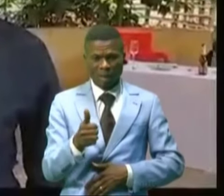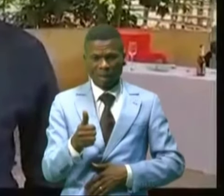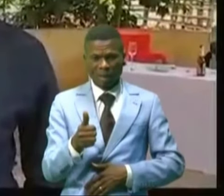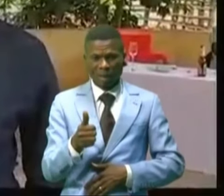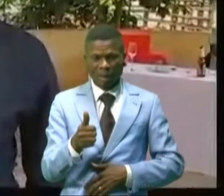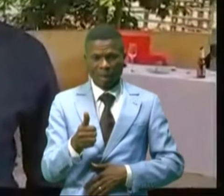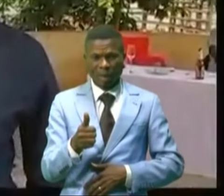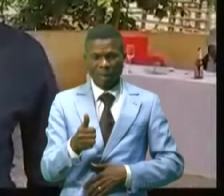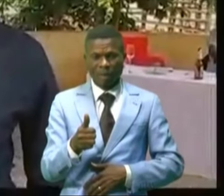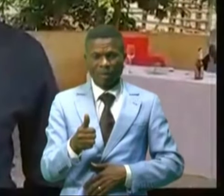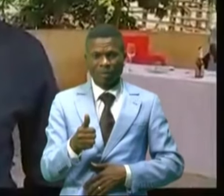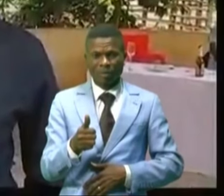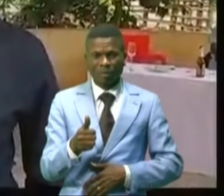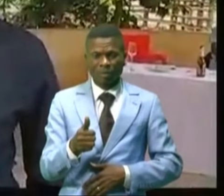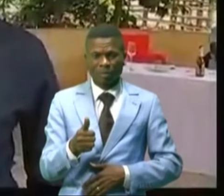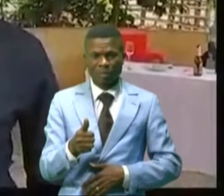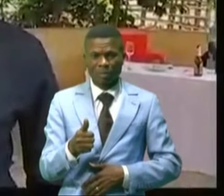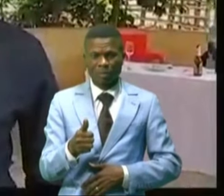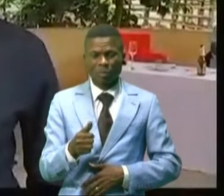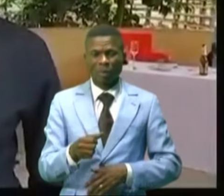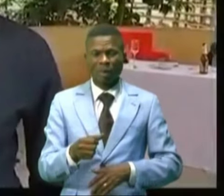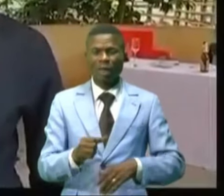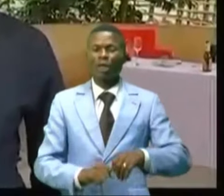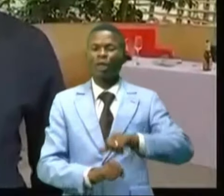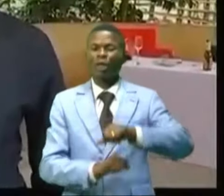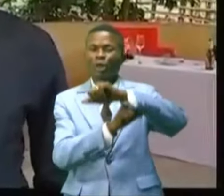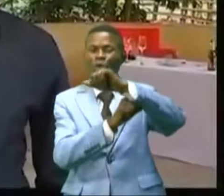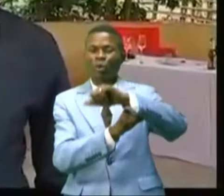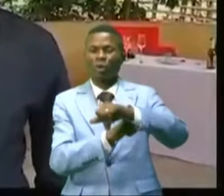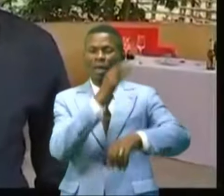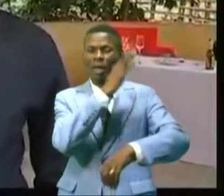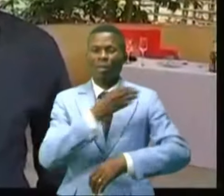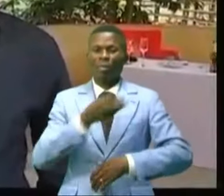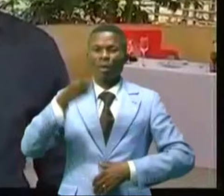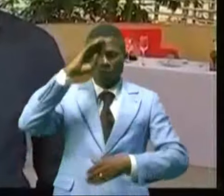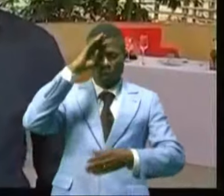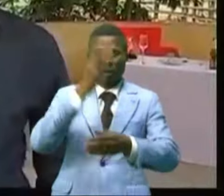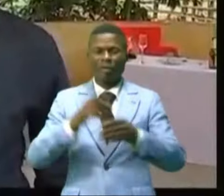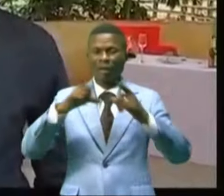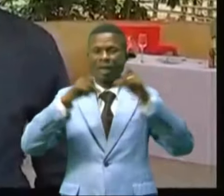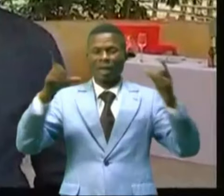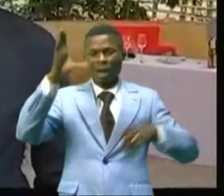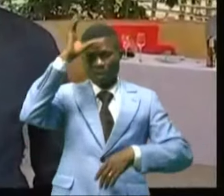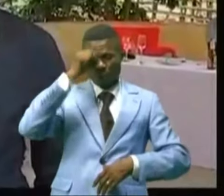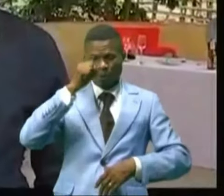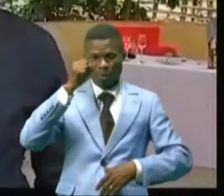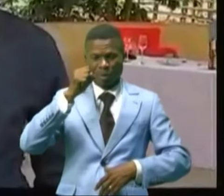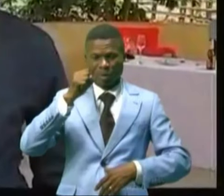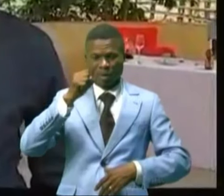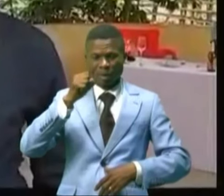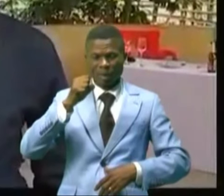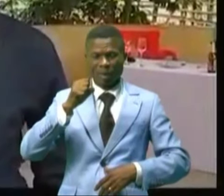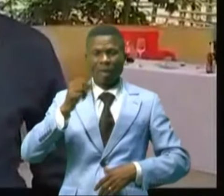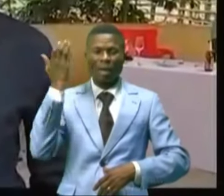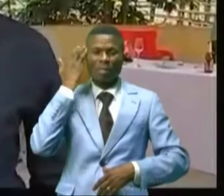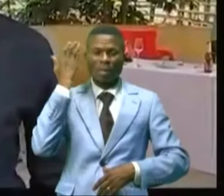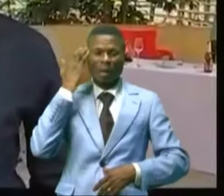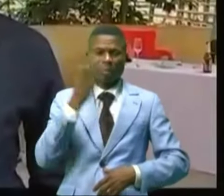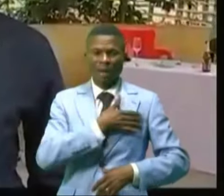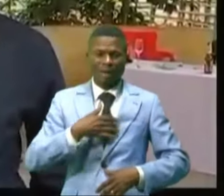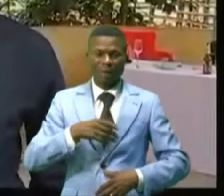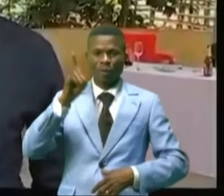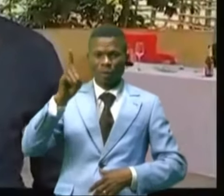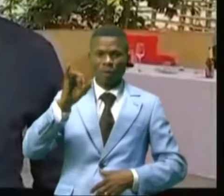ont élevé un fils du grand Bandundu qui est Excellence Didier Mazenga